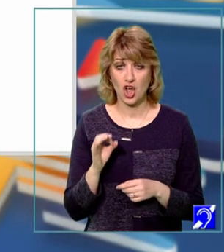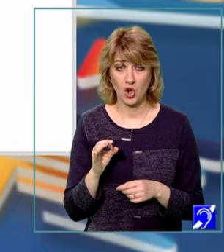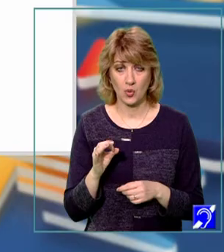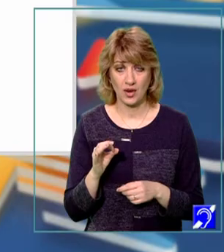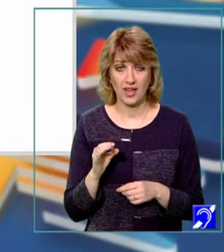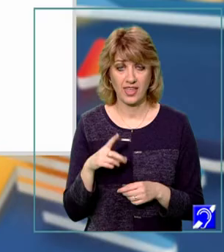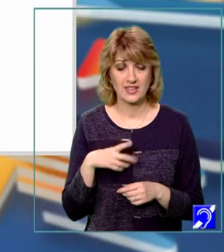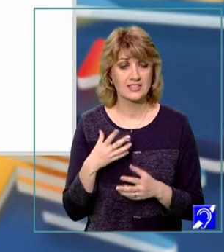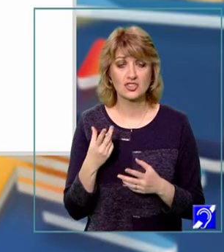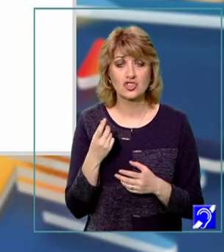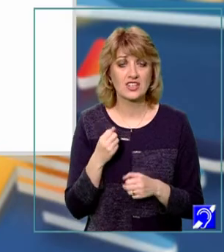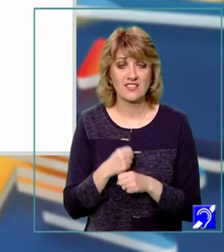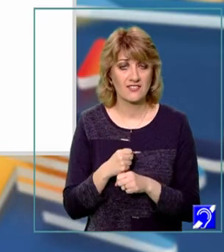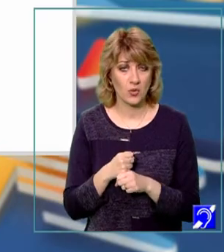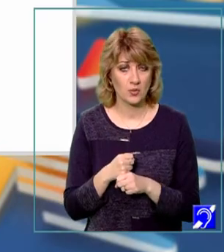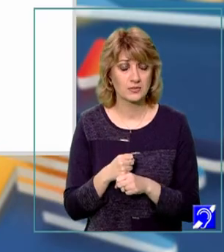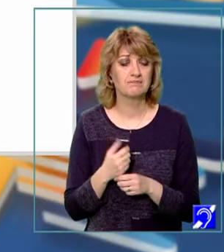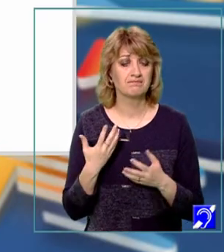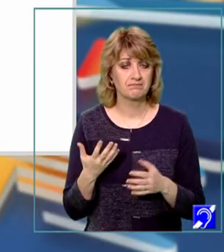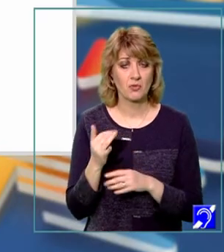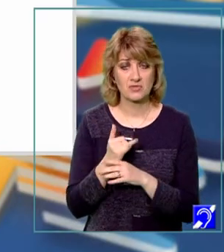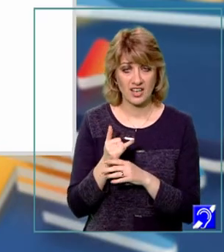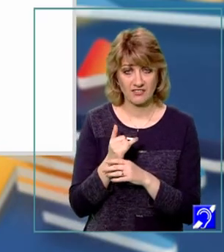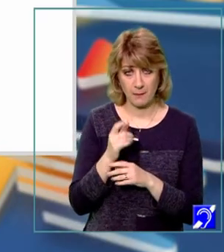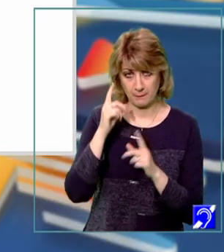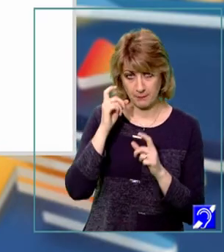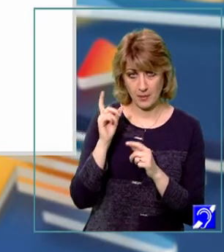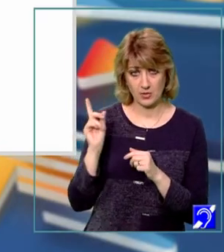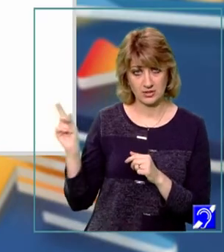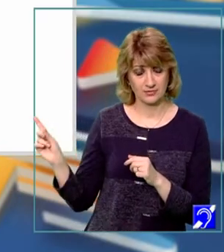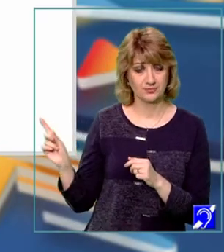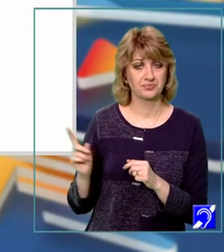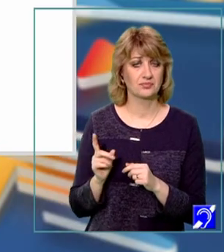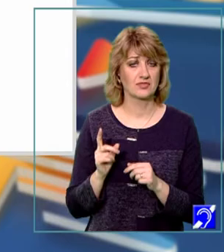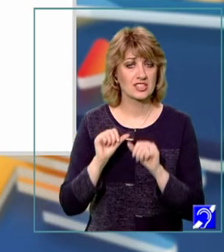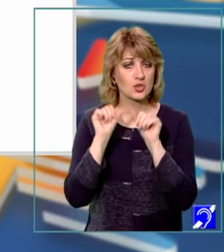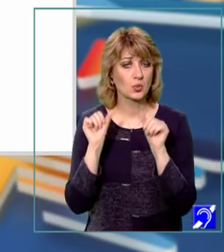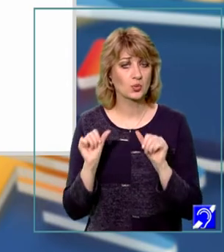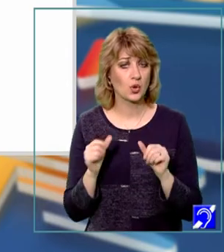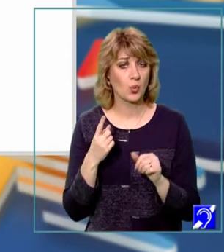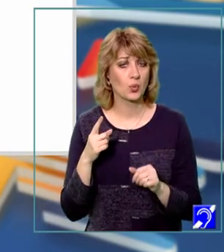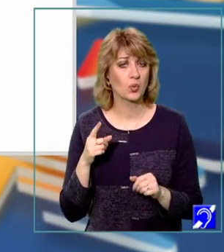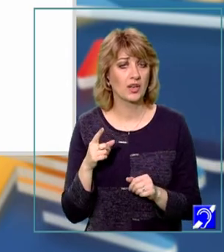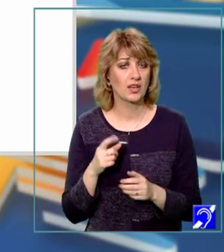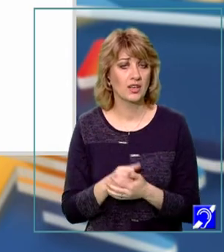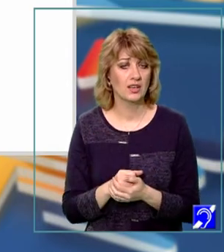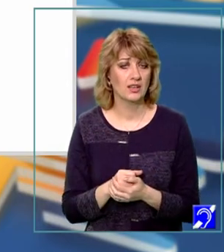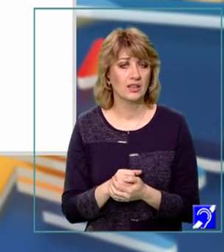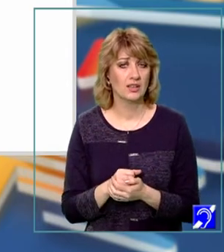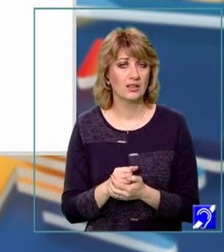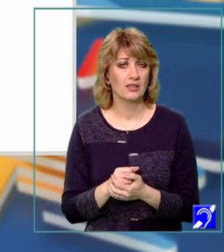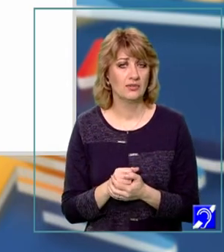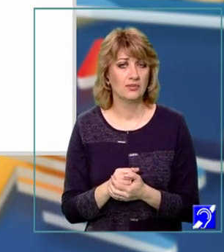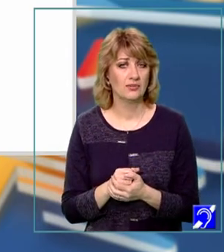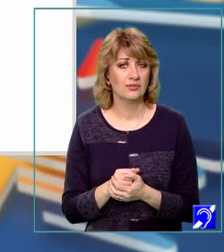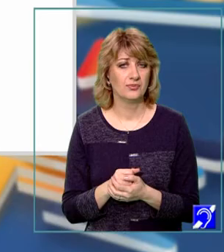este alcătuit? Observăm această imagine în care observăm structura unui virion. Iată